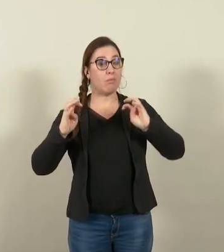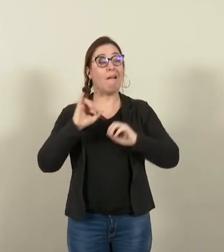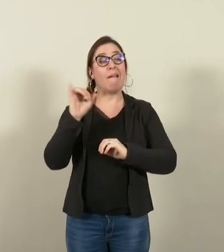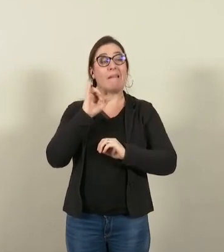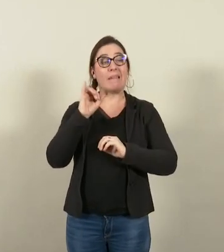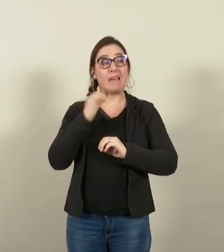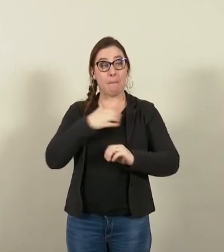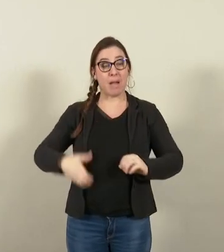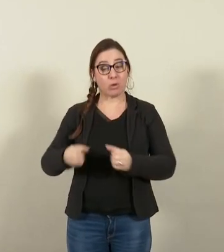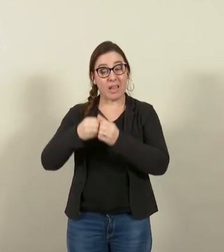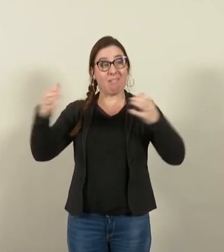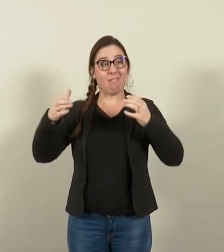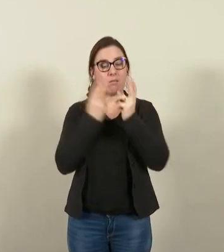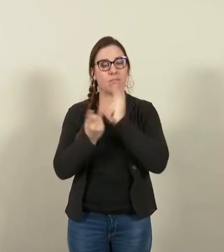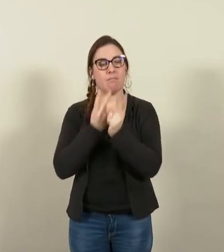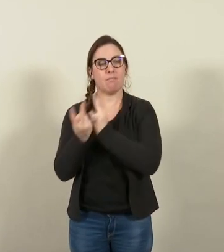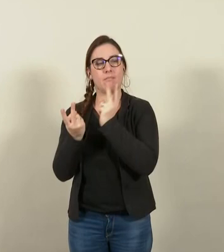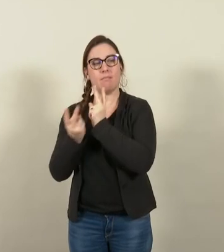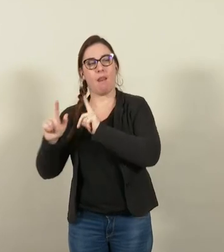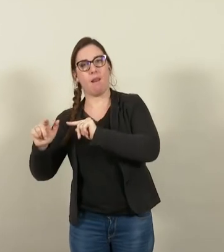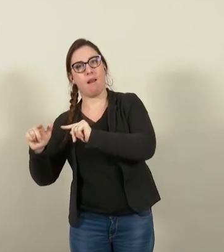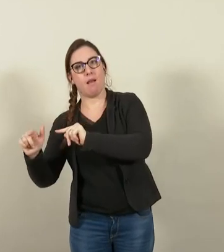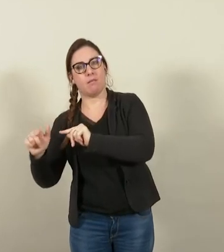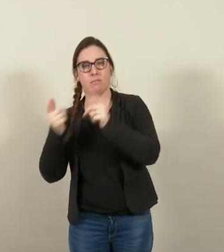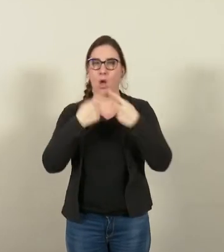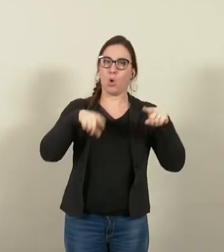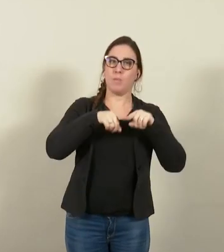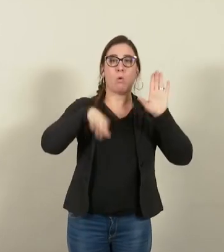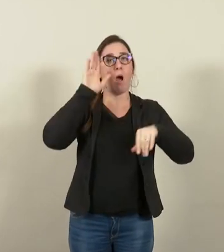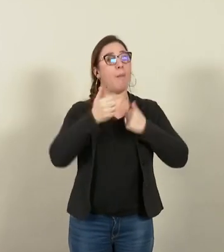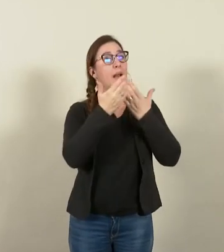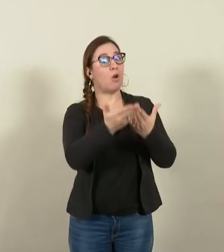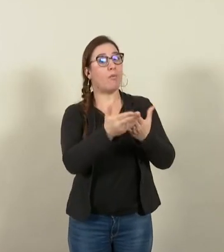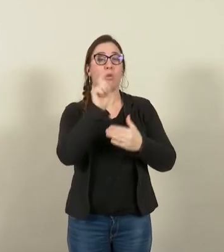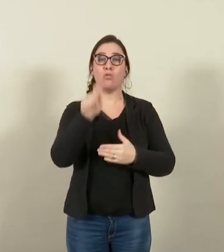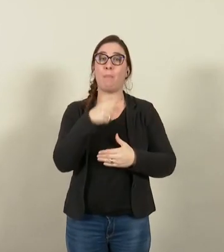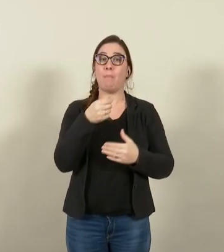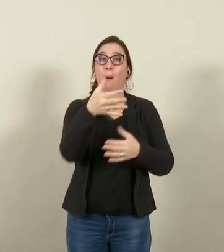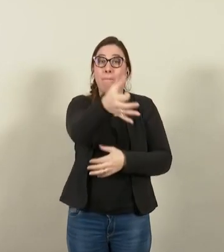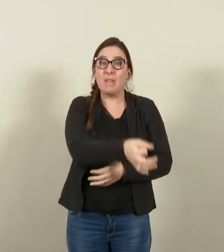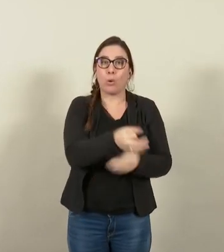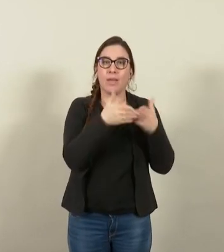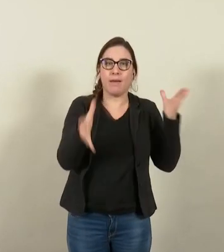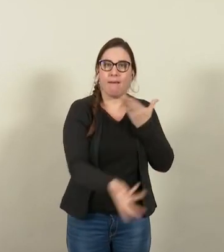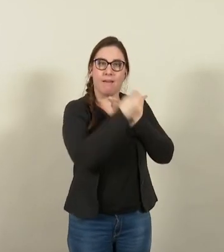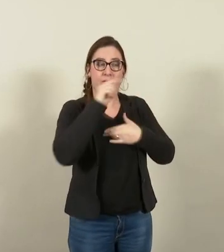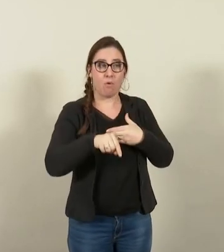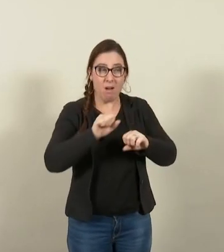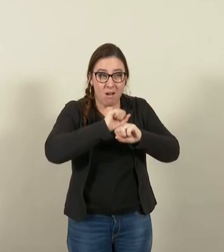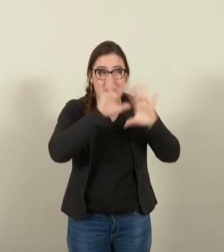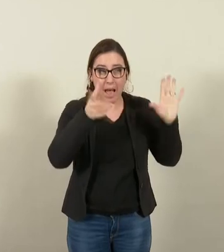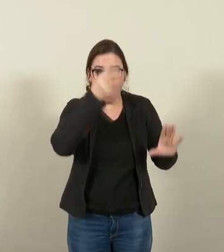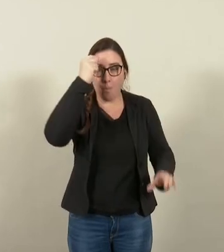majorité municipale sont représentés alors que la commission d'appel d'offre est obligatoirement ouverte à la minorité il faut bien comprendre